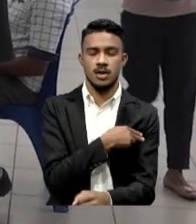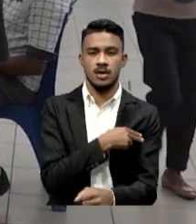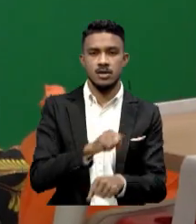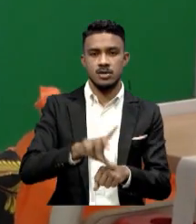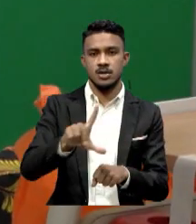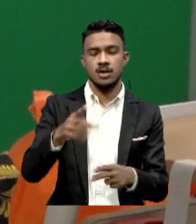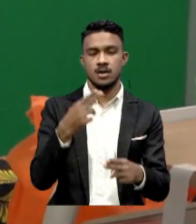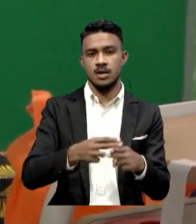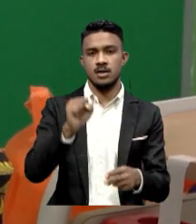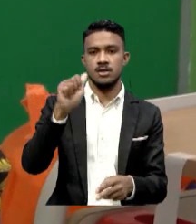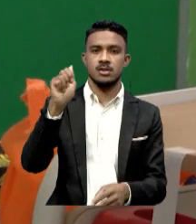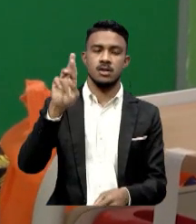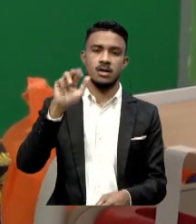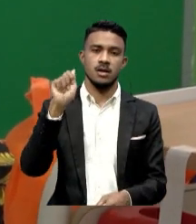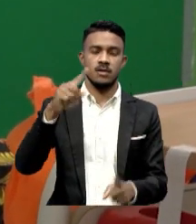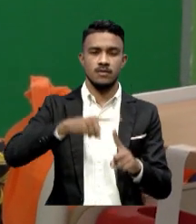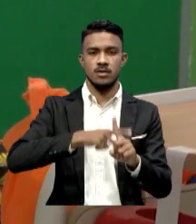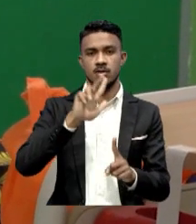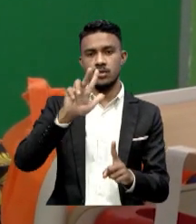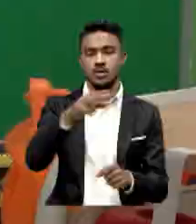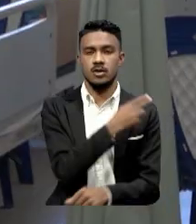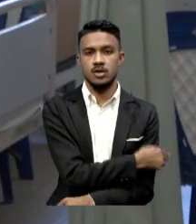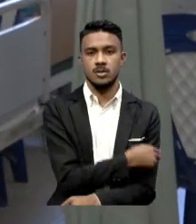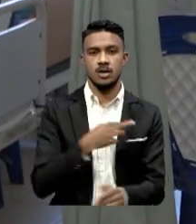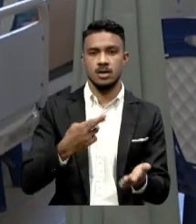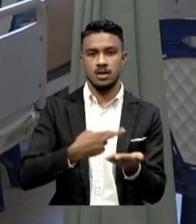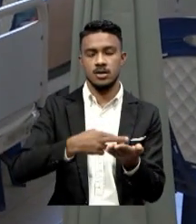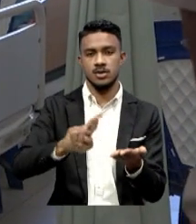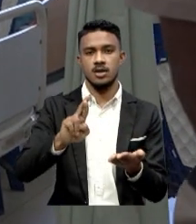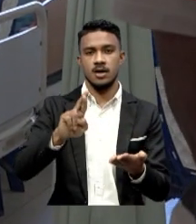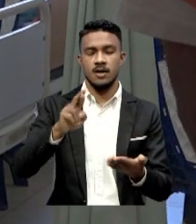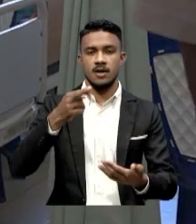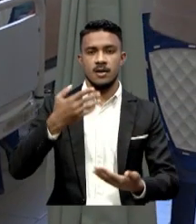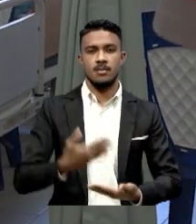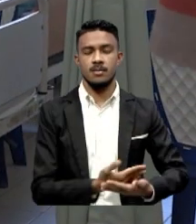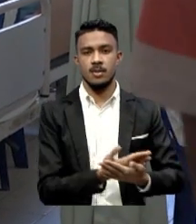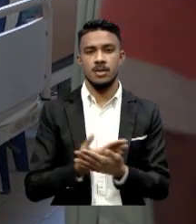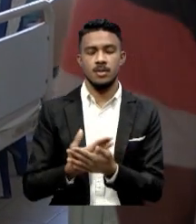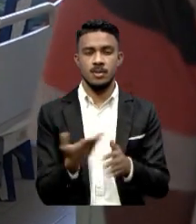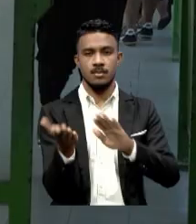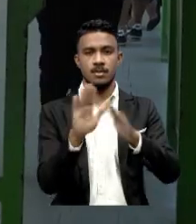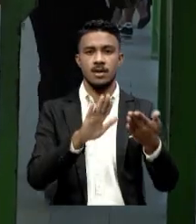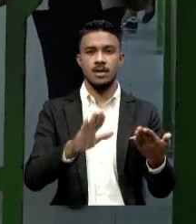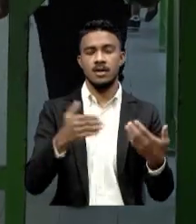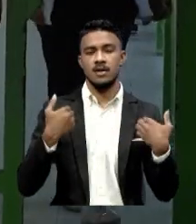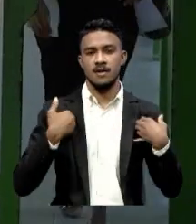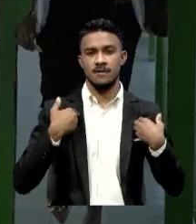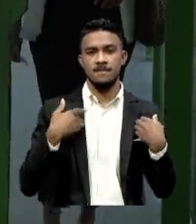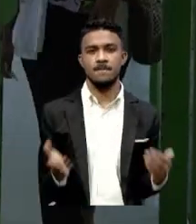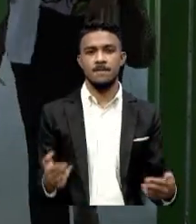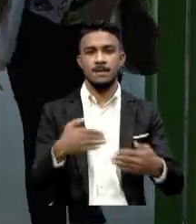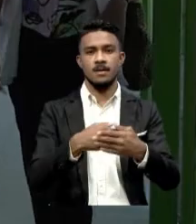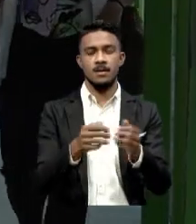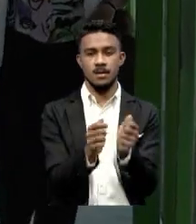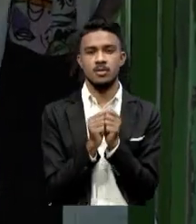Hatete, durante Fulantolo Nelaran, Hospital Resista, Bebê Nebe Moris Ladada Is no Mate, e Ina Nekanotak